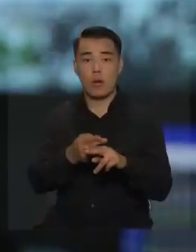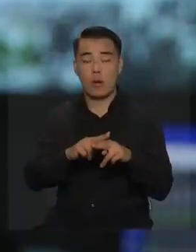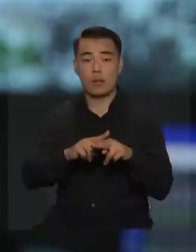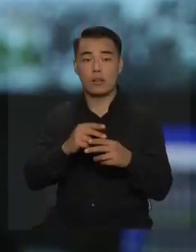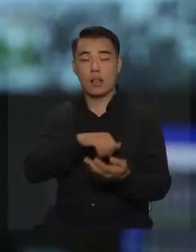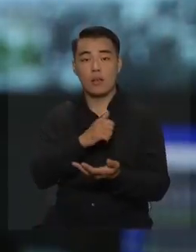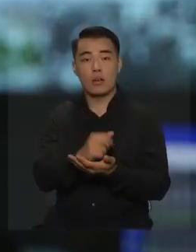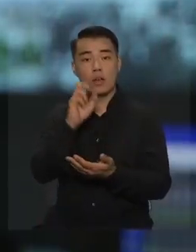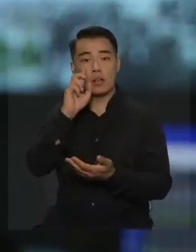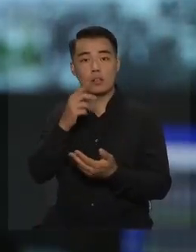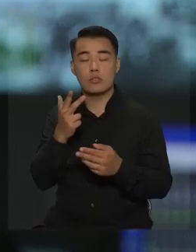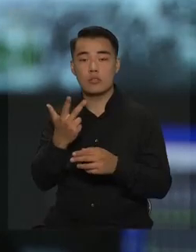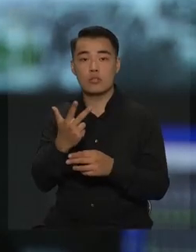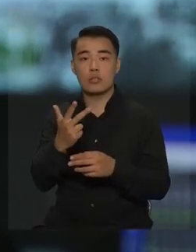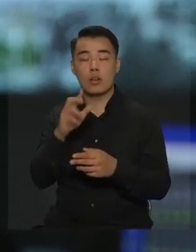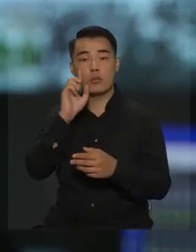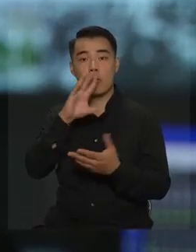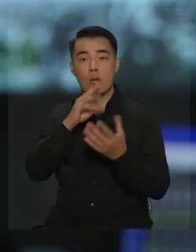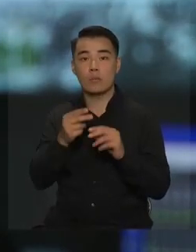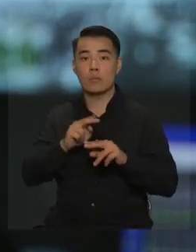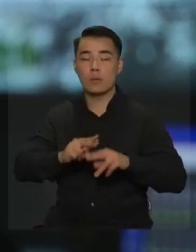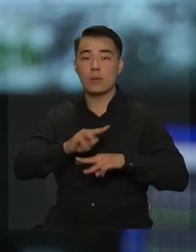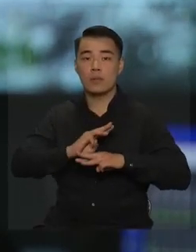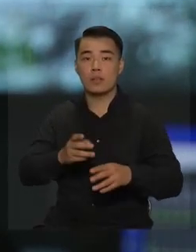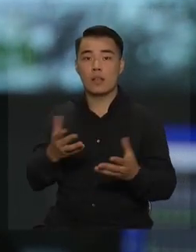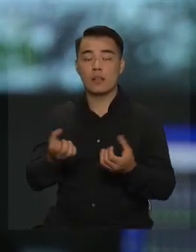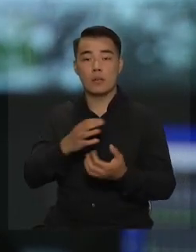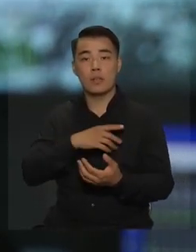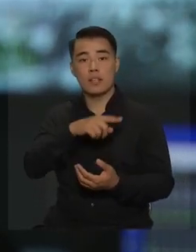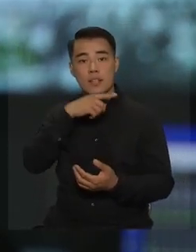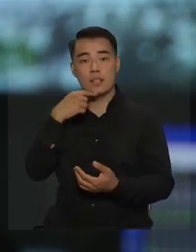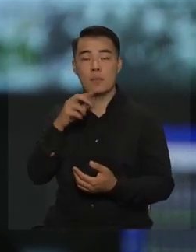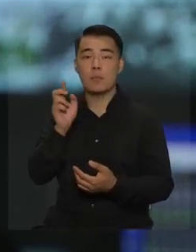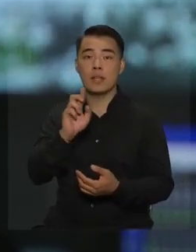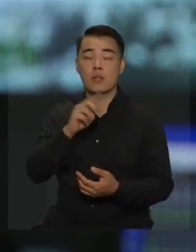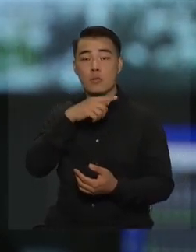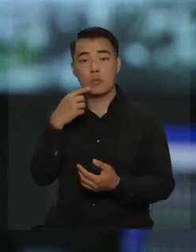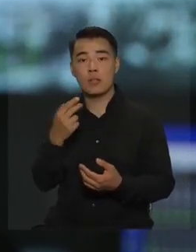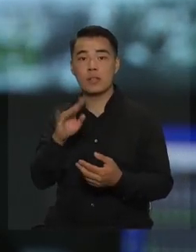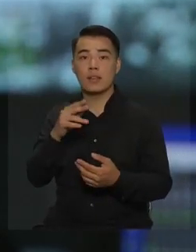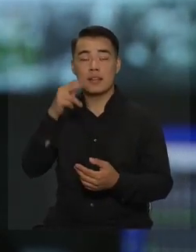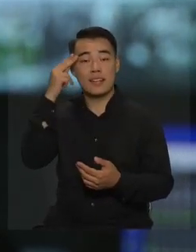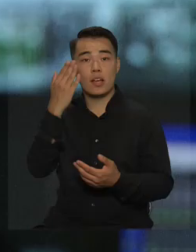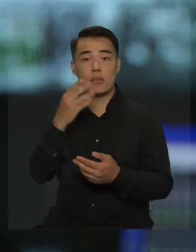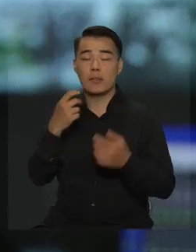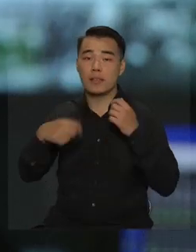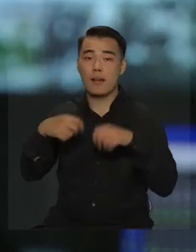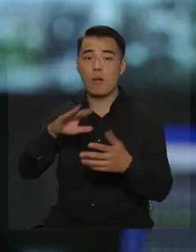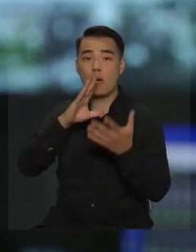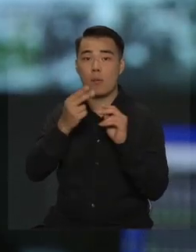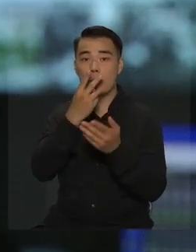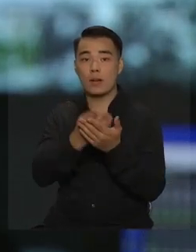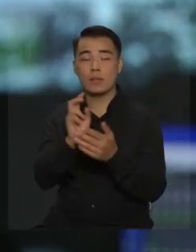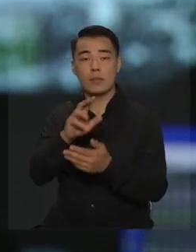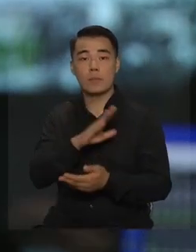Мемлекет башысы үш елдің премьер-министрін қабылдады. Сондай-ақ бүгін Ресей, Беларусь және Қырғызстанмен сауда-экономикалық байланыстарды